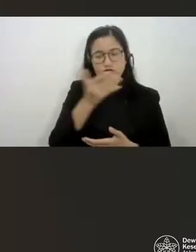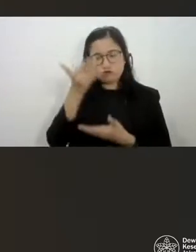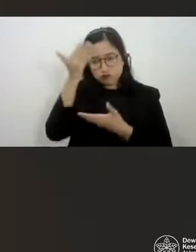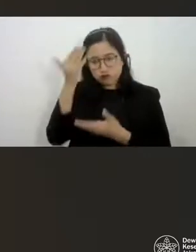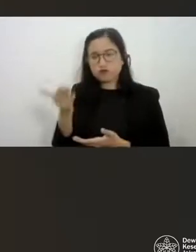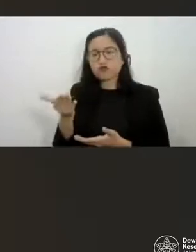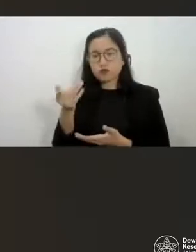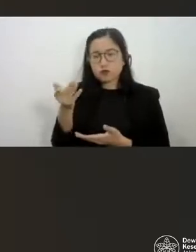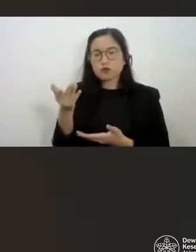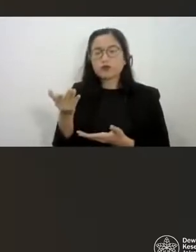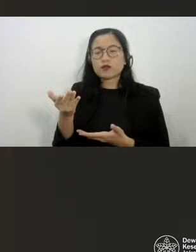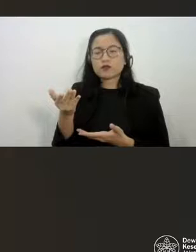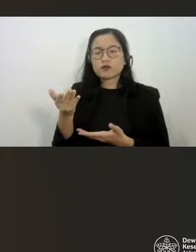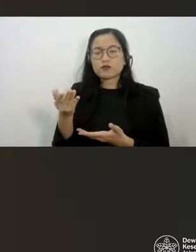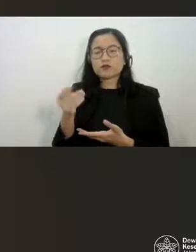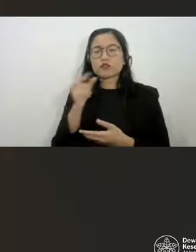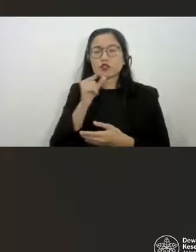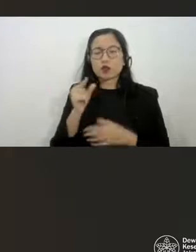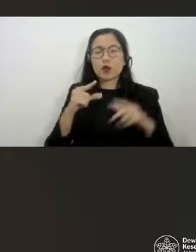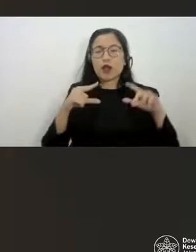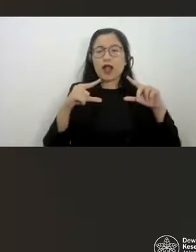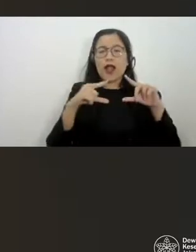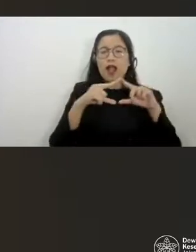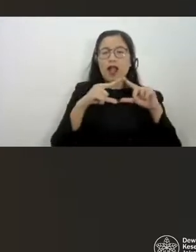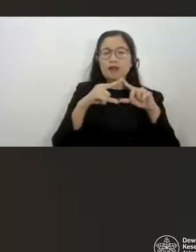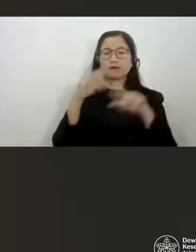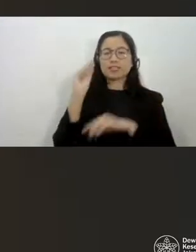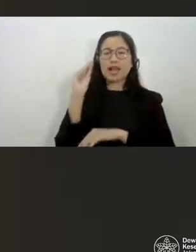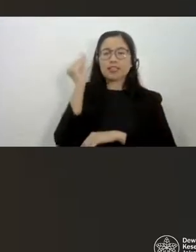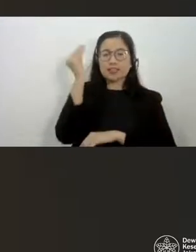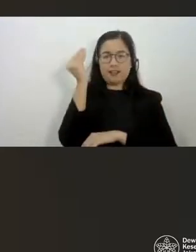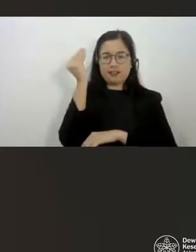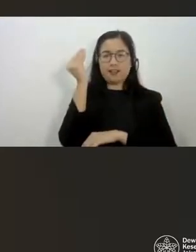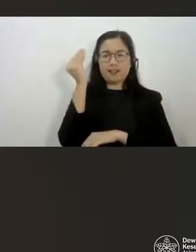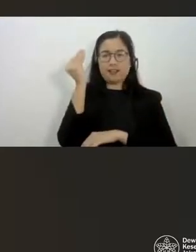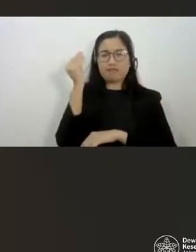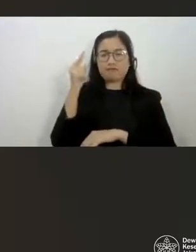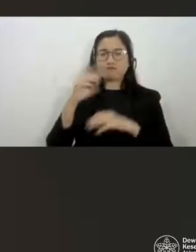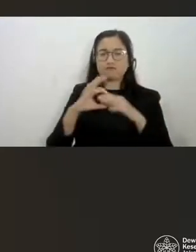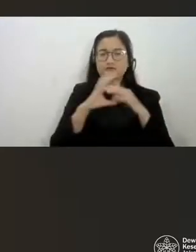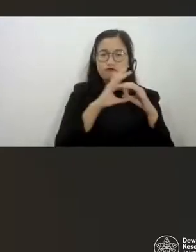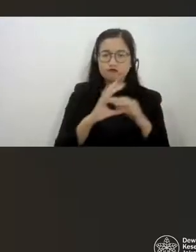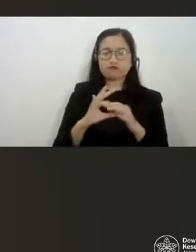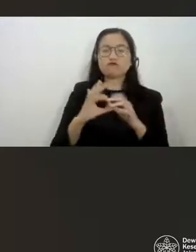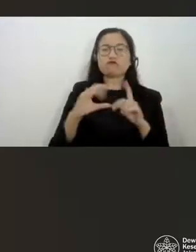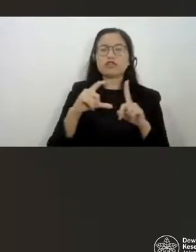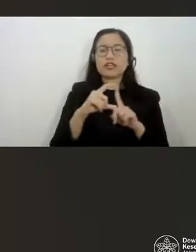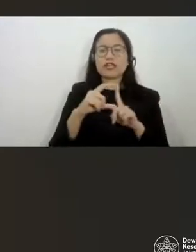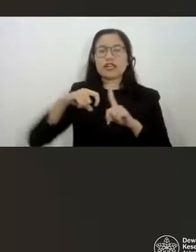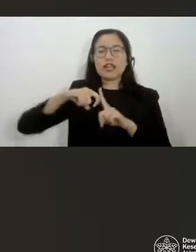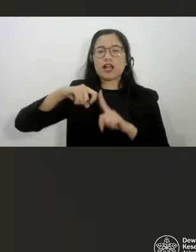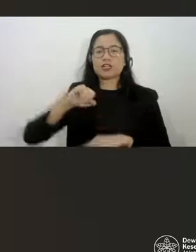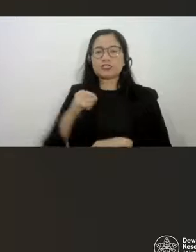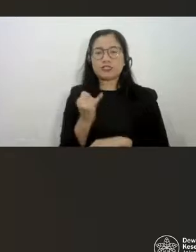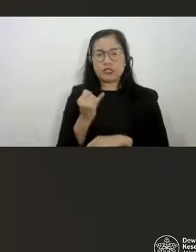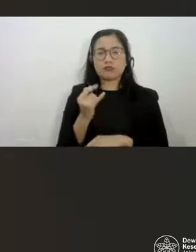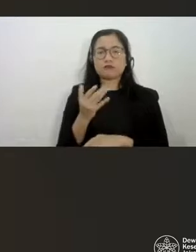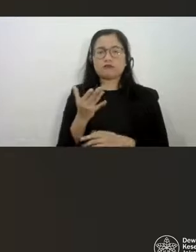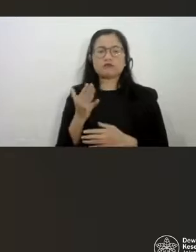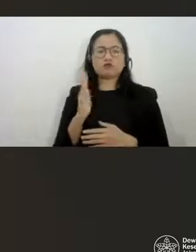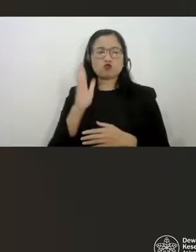setinggi-tingginya kepada Akademi Jakarta, bekerjasama dengan Dewan Kesenian Jakarta, yang telah